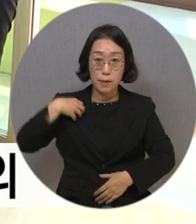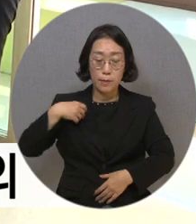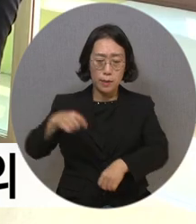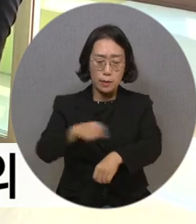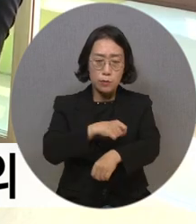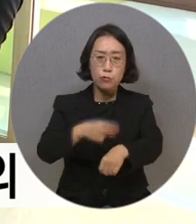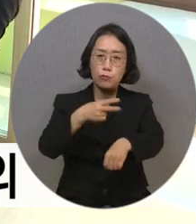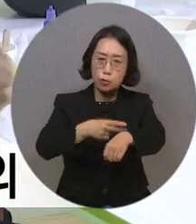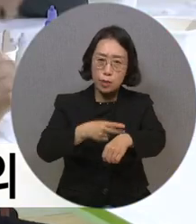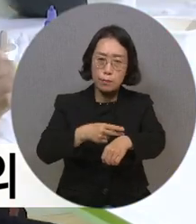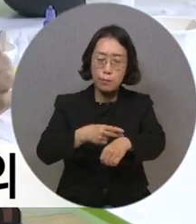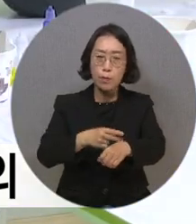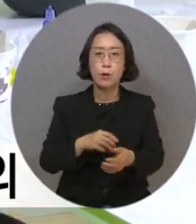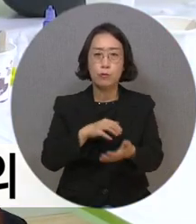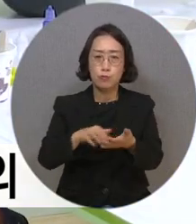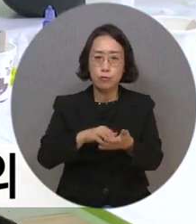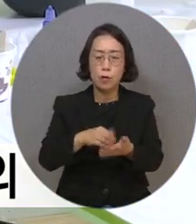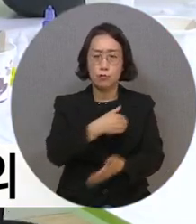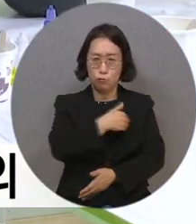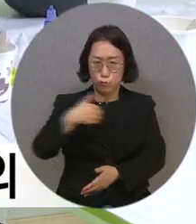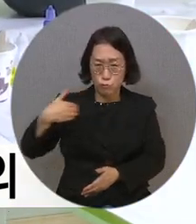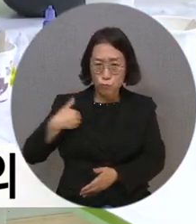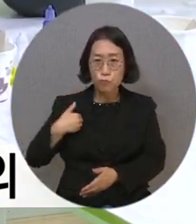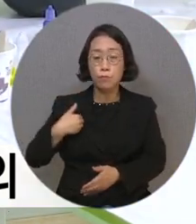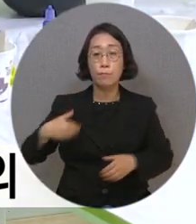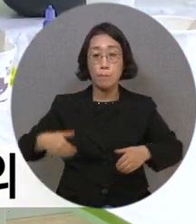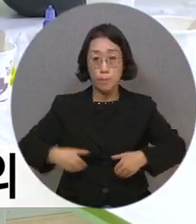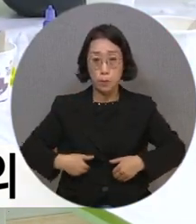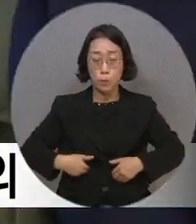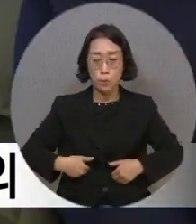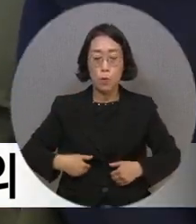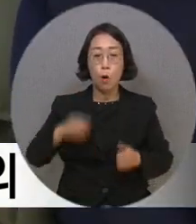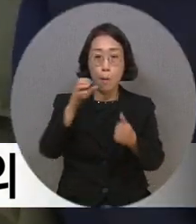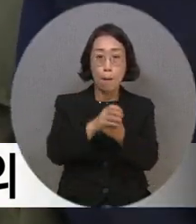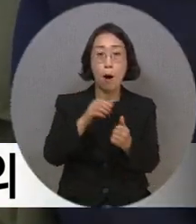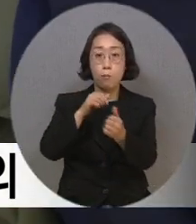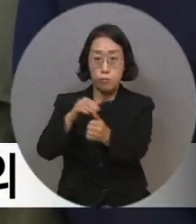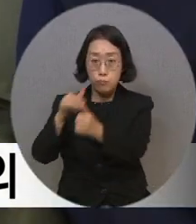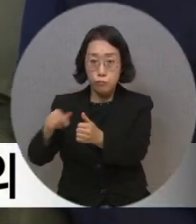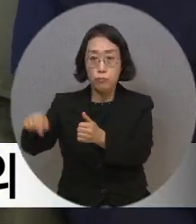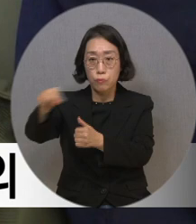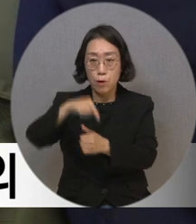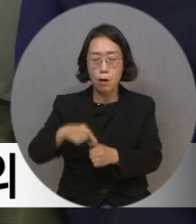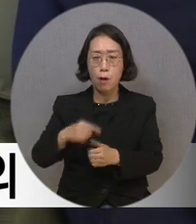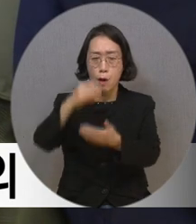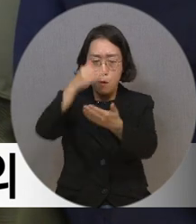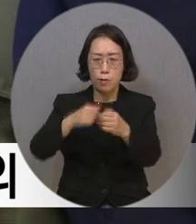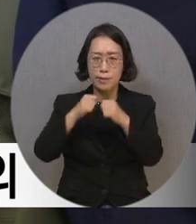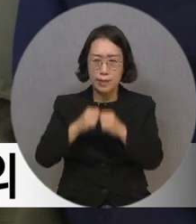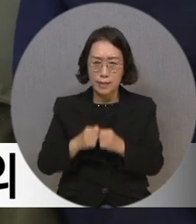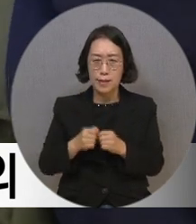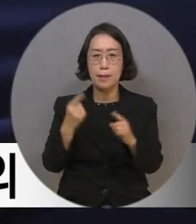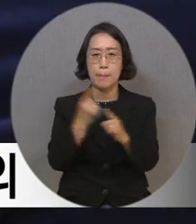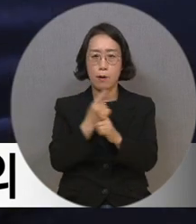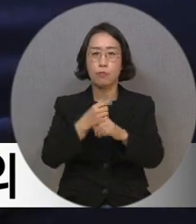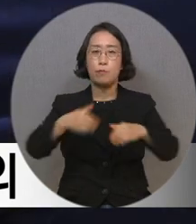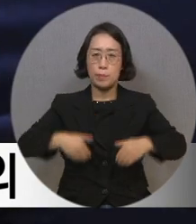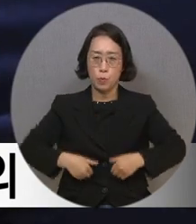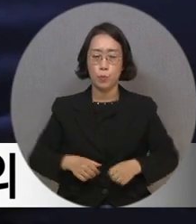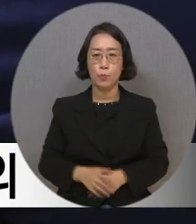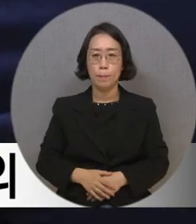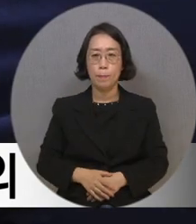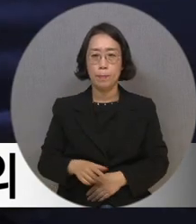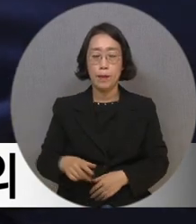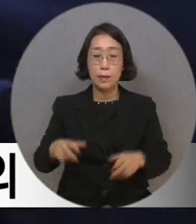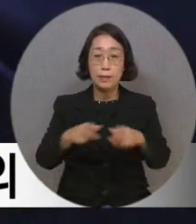교원 확보에 관한 사항과 특수교육 담당 교사 배치와 지원에 대한 규정을 정비하는 내용이 담겼습니다. 장애